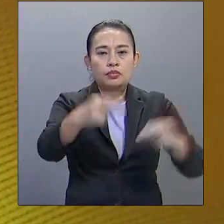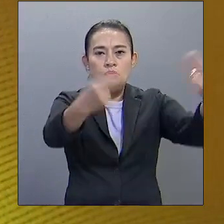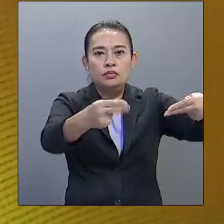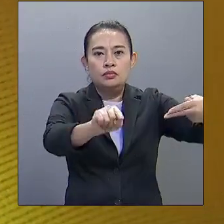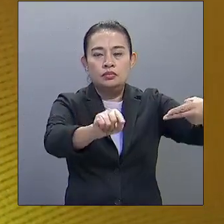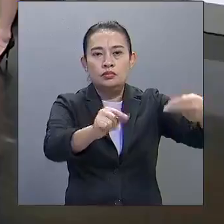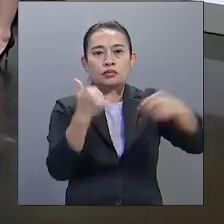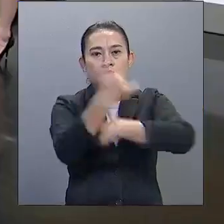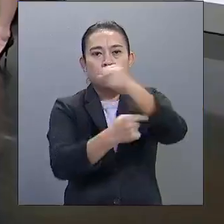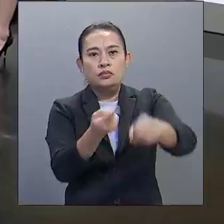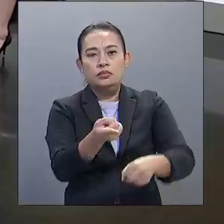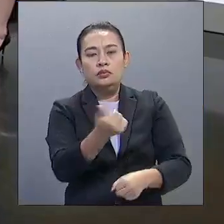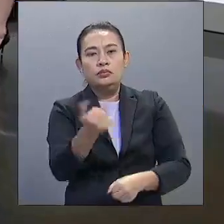ประเทศอื่นๆค่ะค่ะขอบคุณค่ะ